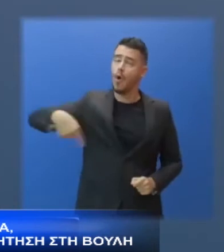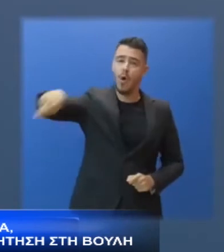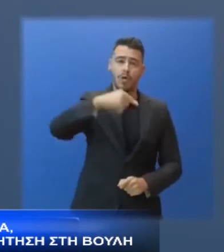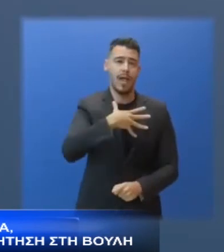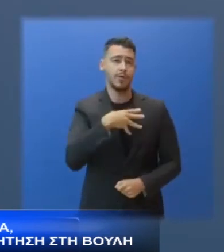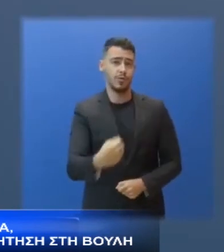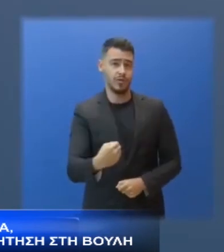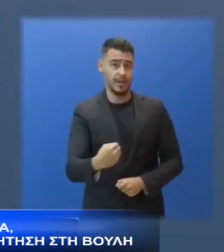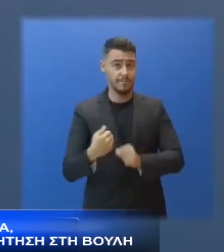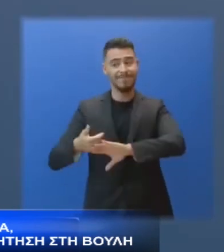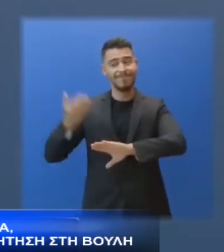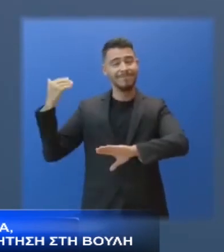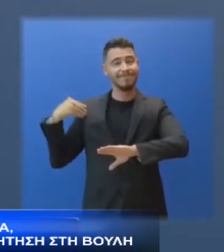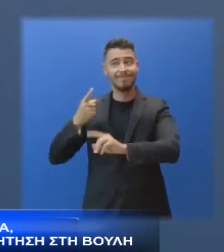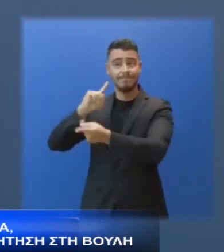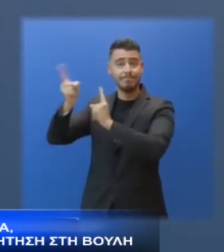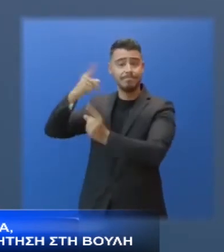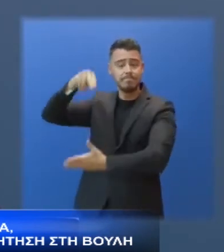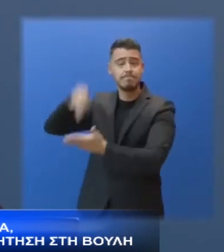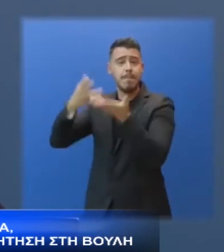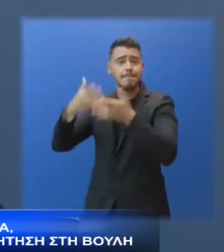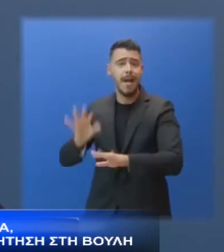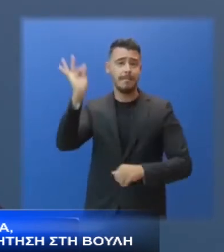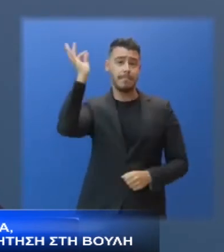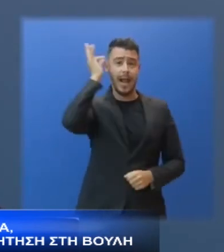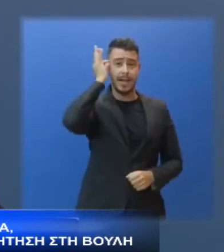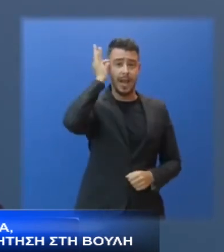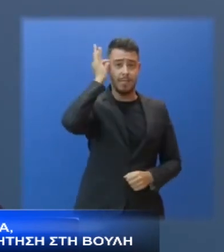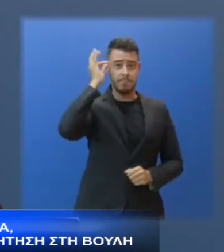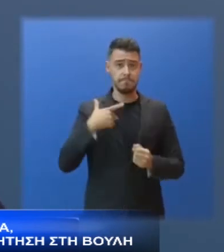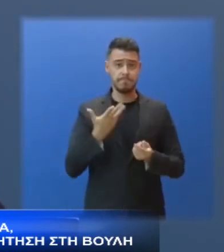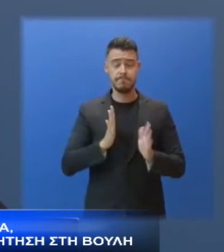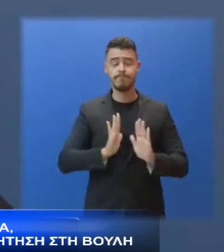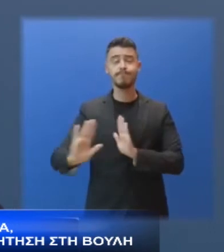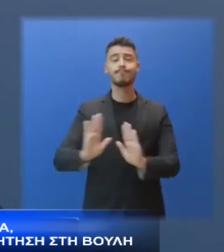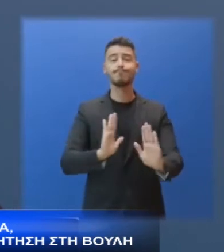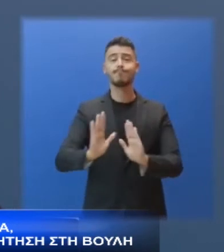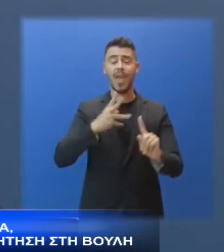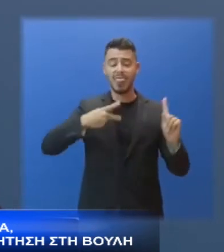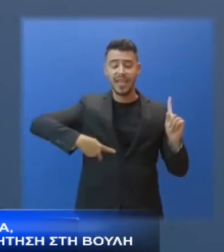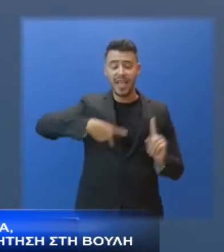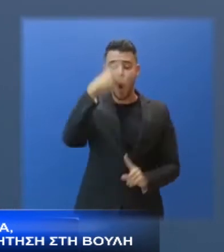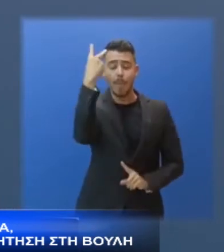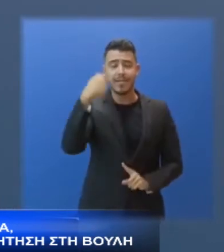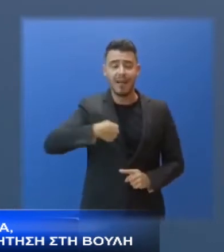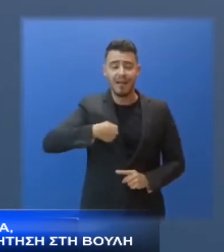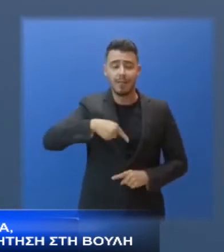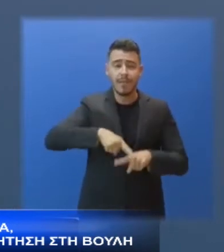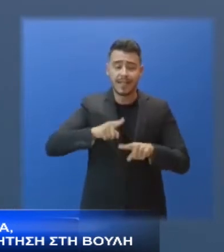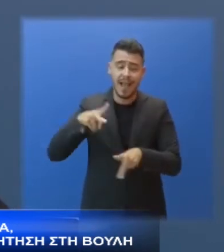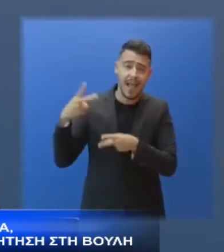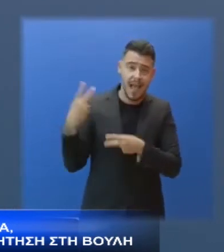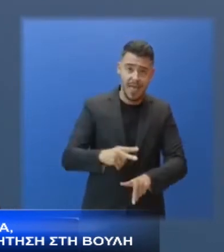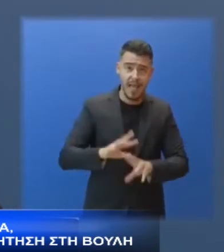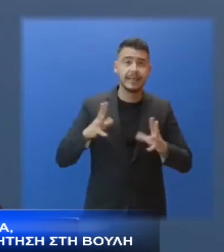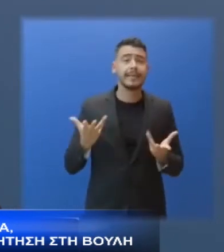χώρας, την οποία υπογράψαμε με τη Γαλλία. Η προάσπιση των εθνικών μας δικαίων εξαρτάται άλλωστε από τις στρατηγικές συμμαχίες μας.